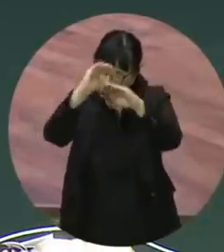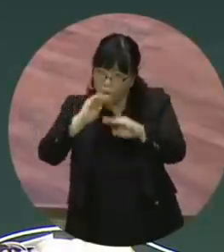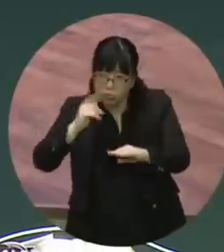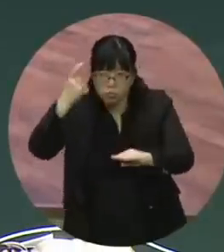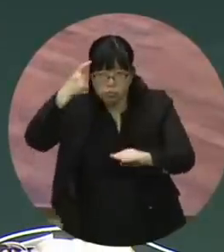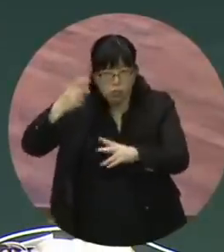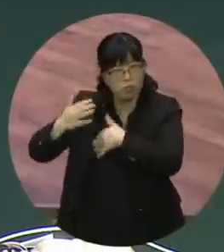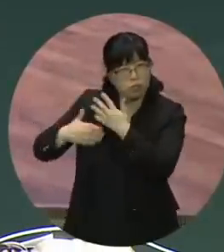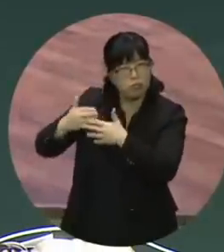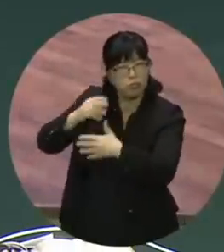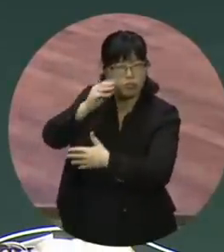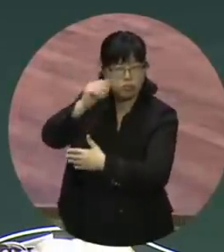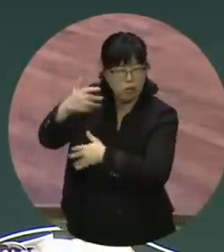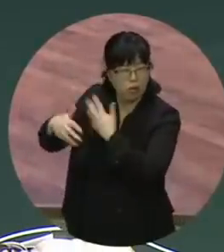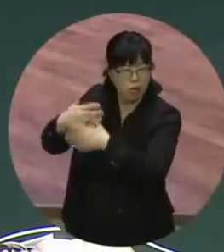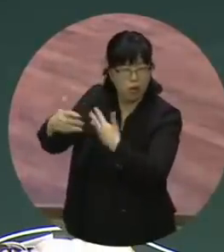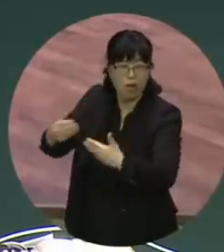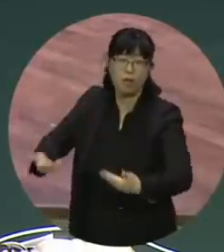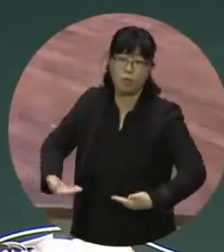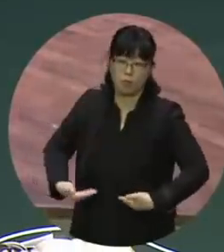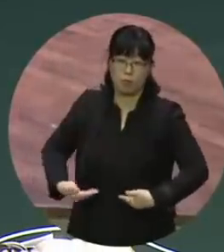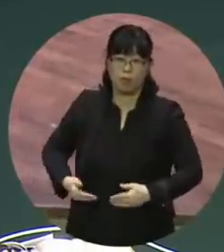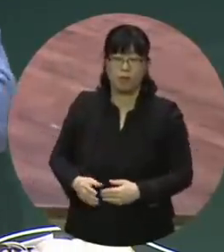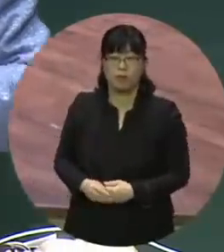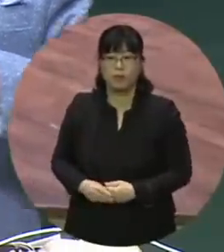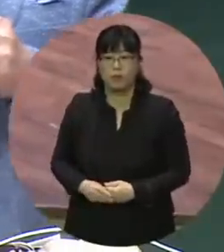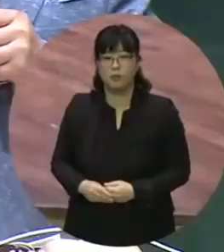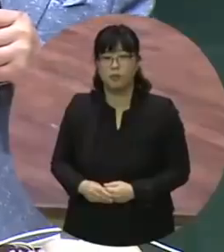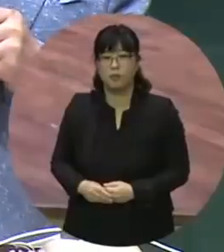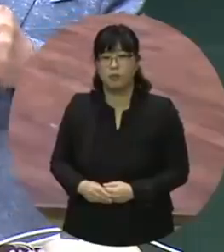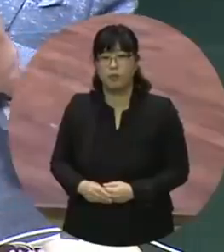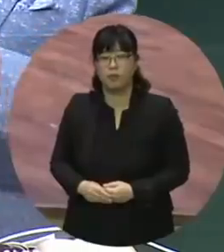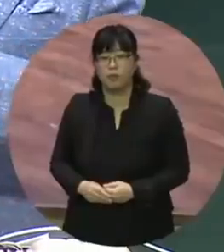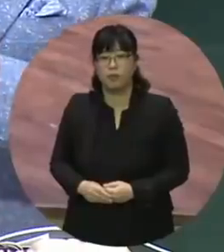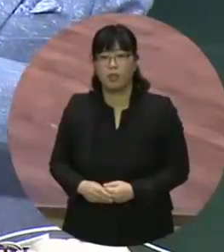사람들 같이 되셨고 사람의 모양으로 나타나서